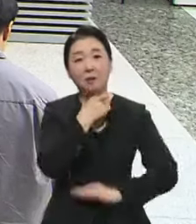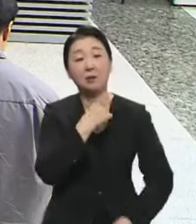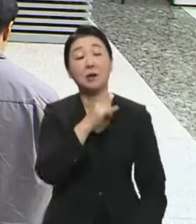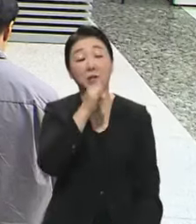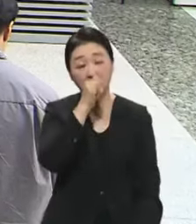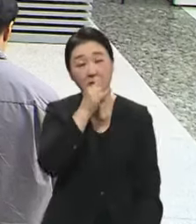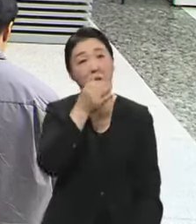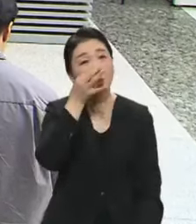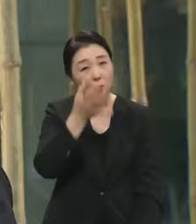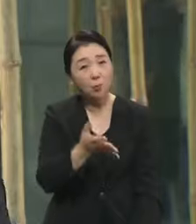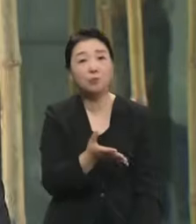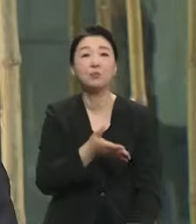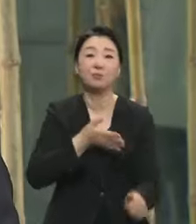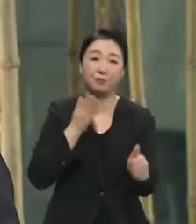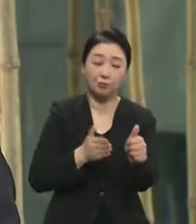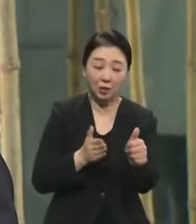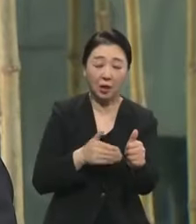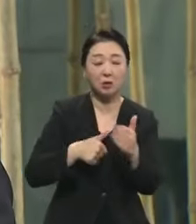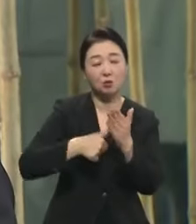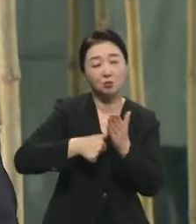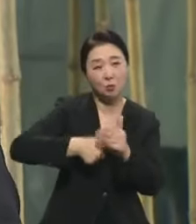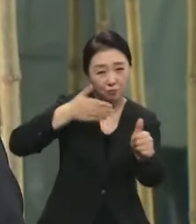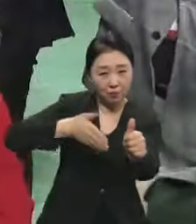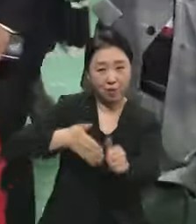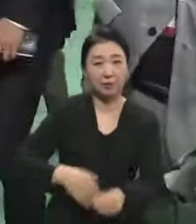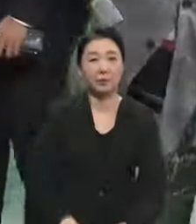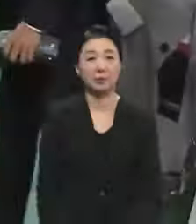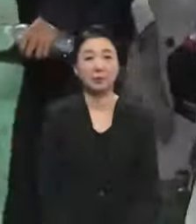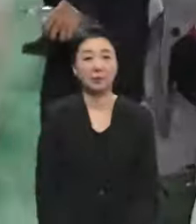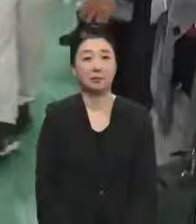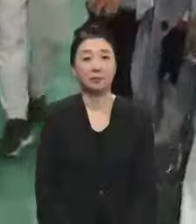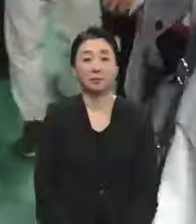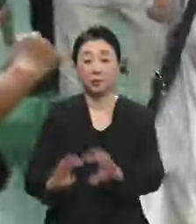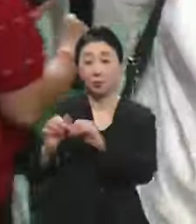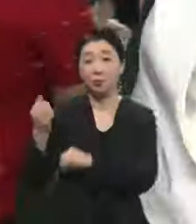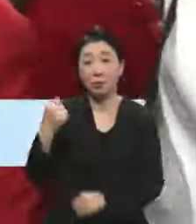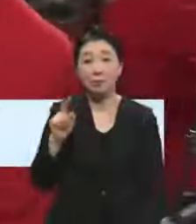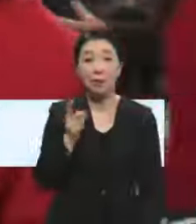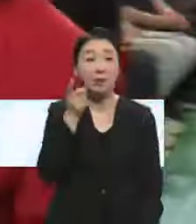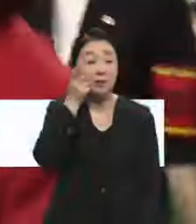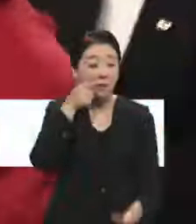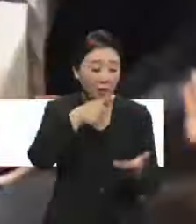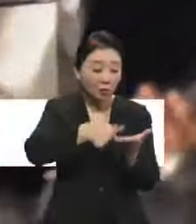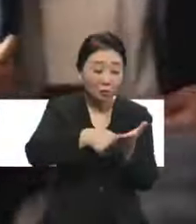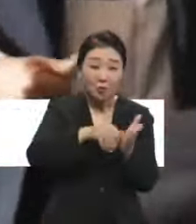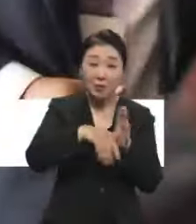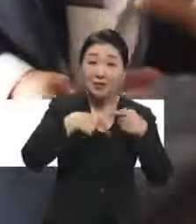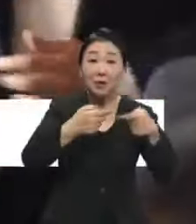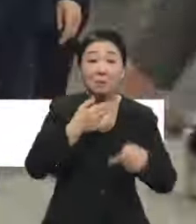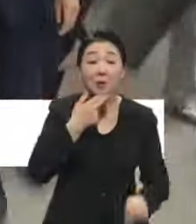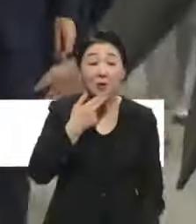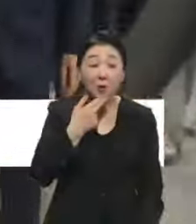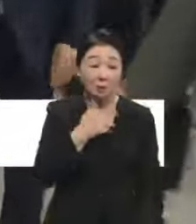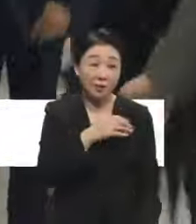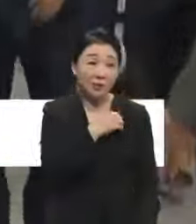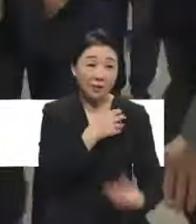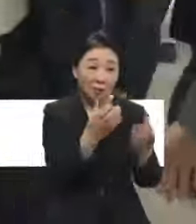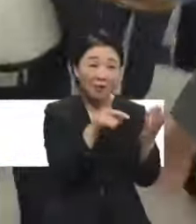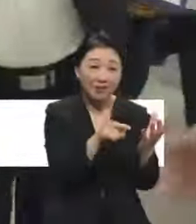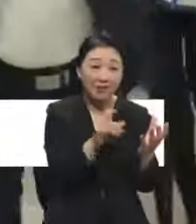갈망하는지 보여주면 좋겠다며 투표를 독려했습니다. 국민의힘은 모바일 투표에 참여하지 않은 당원 대상